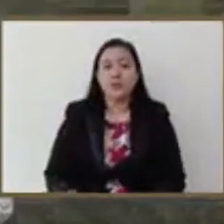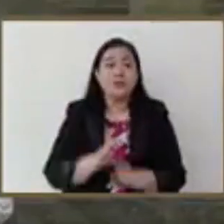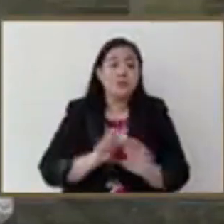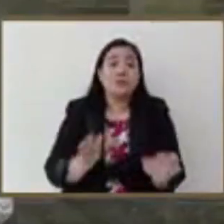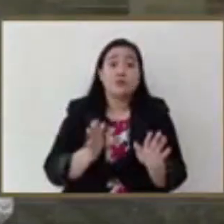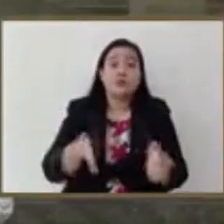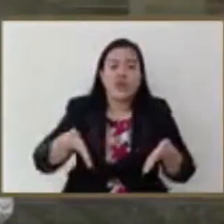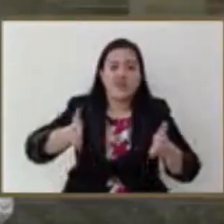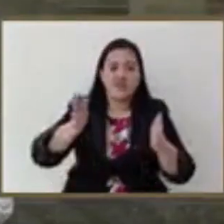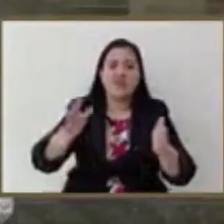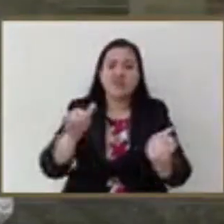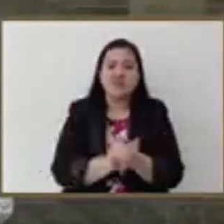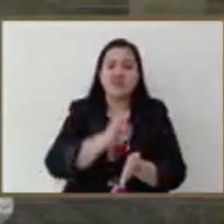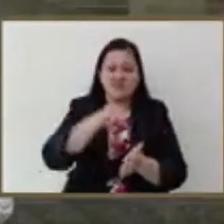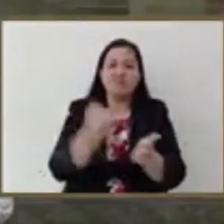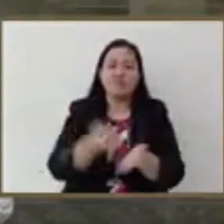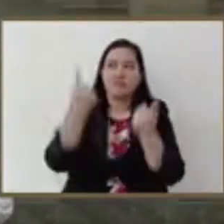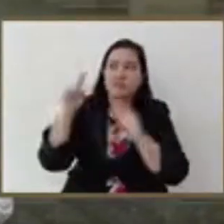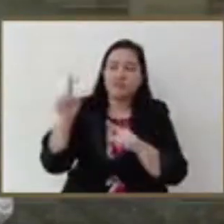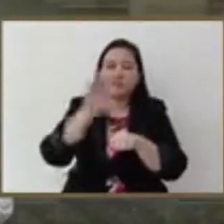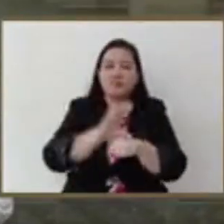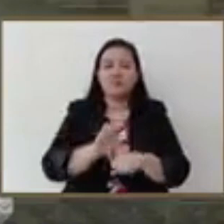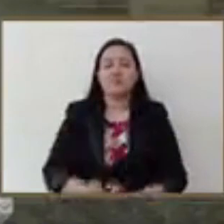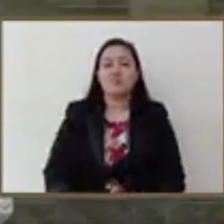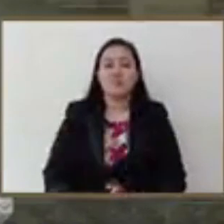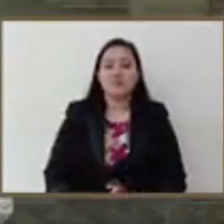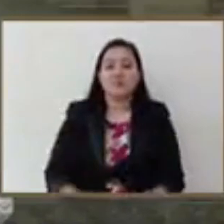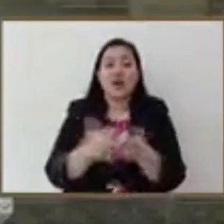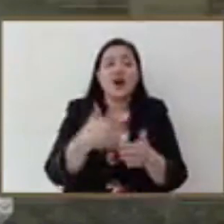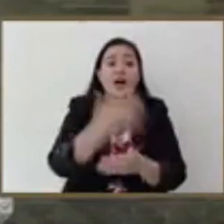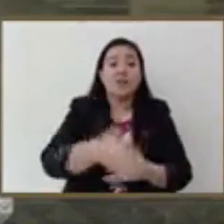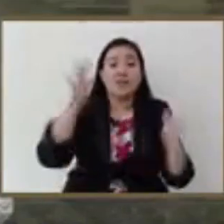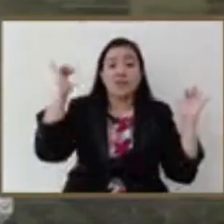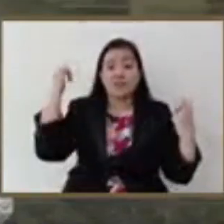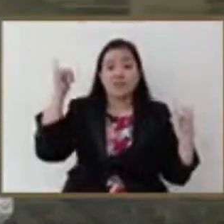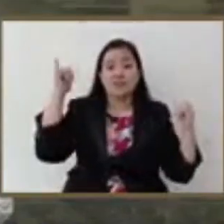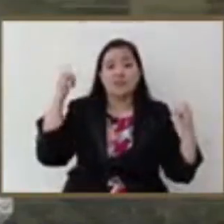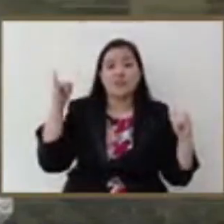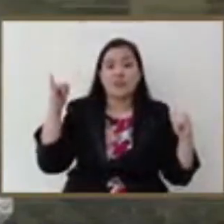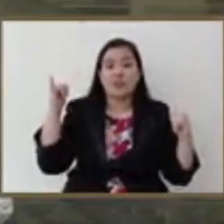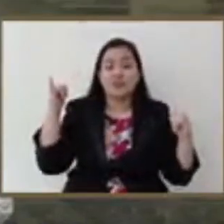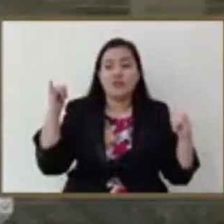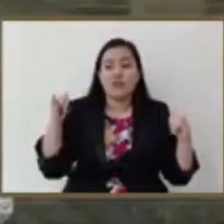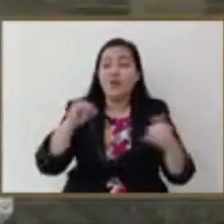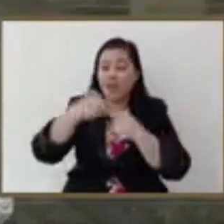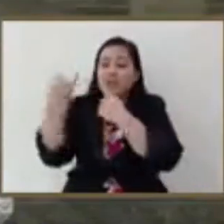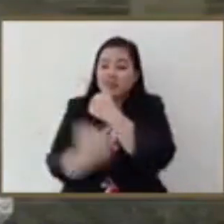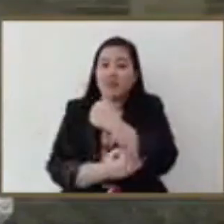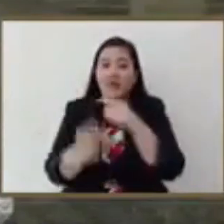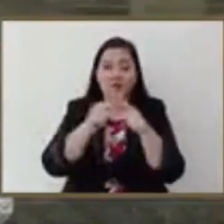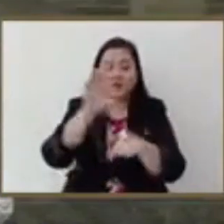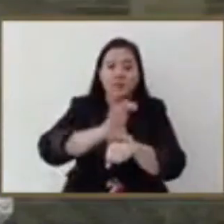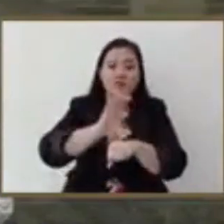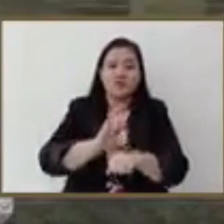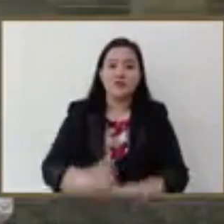na parang, you know, pagkatapos sa laro, magkatapos maglaro, hugutin niyo sa laruan, attend dito, you know, at tuturuan niyo patungkol sa